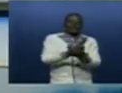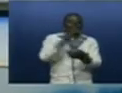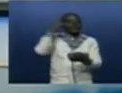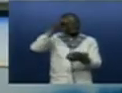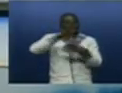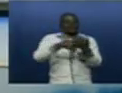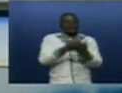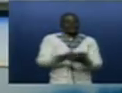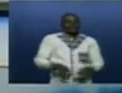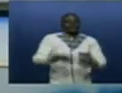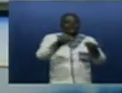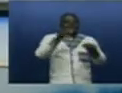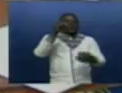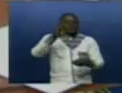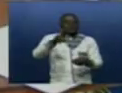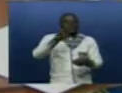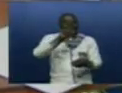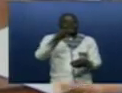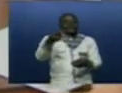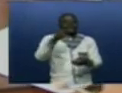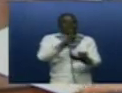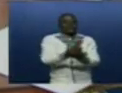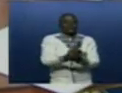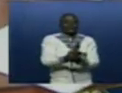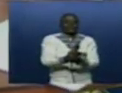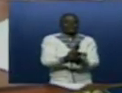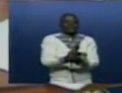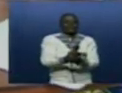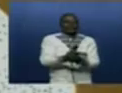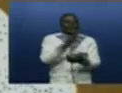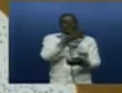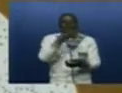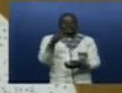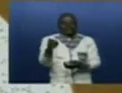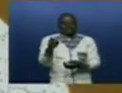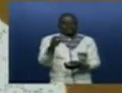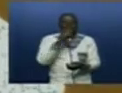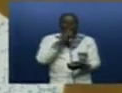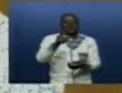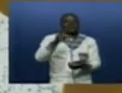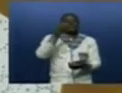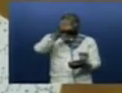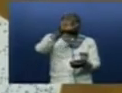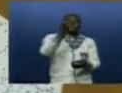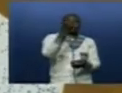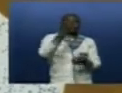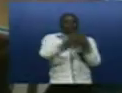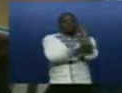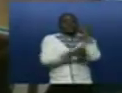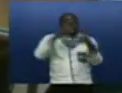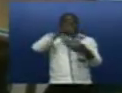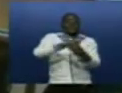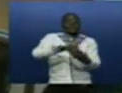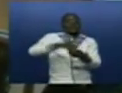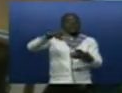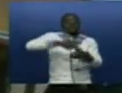avec Roger Kam et Mariam Dao. Le Burkina Faso est classé 5e pays dans le monde où la pratique du mariage